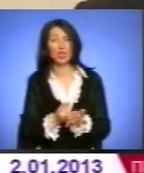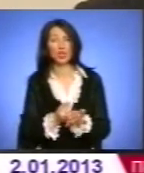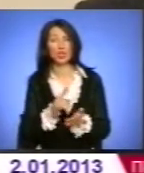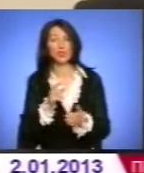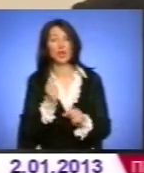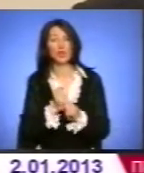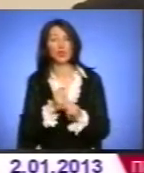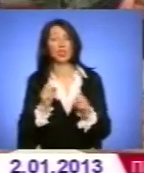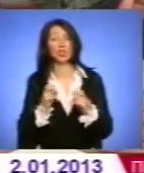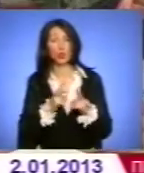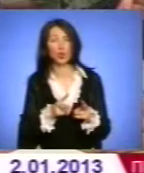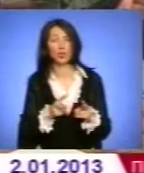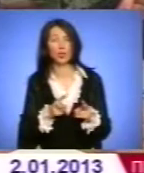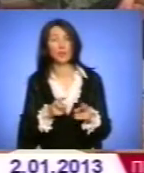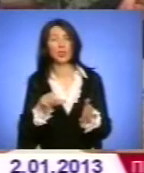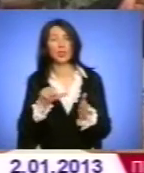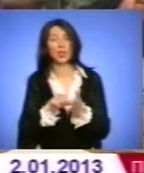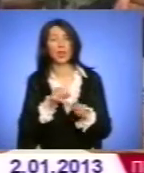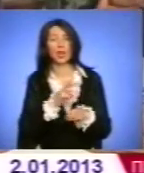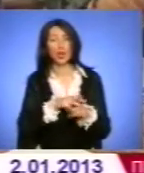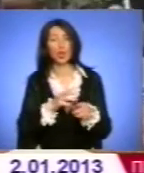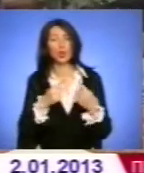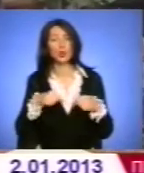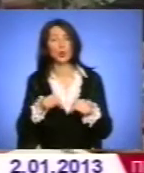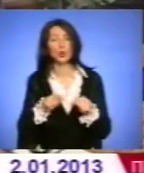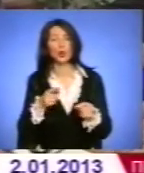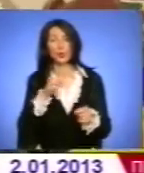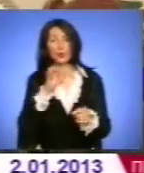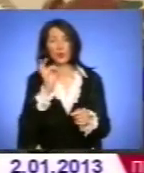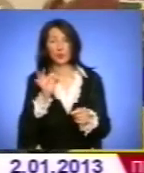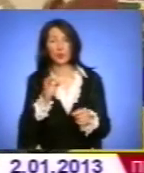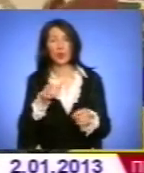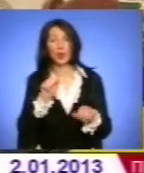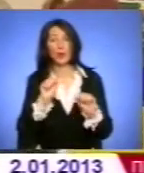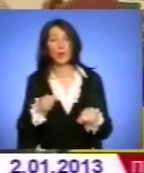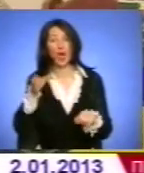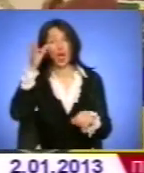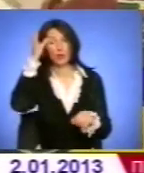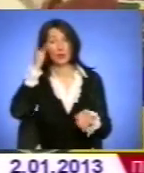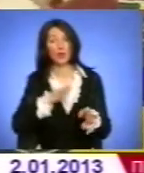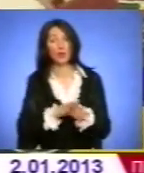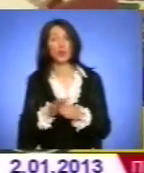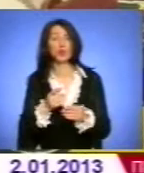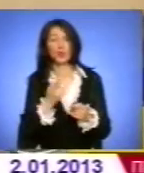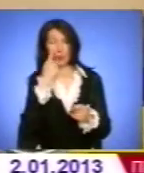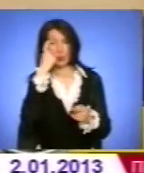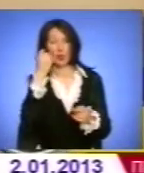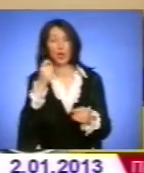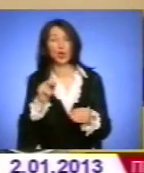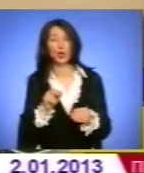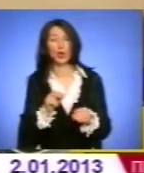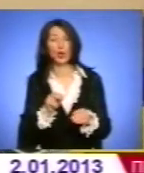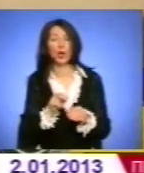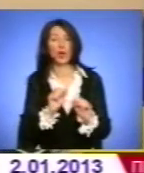за вчинені злочини. Представники правоохоронних структур наголошують, що правова освіта виконує застережну профілактичну функцію, особливо